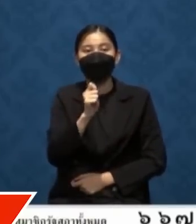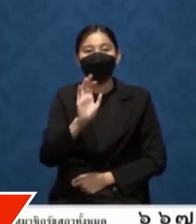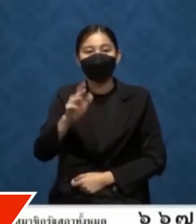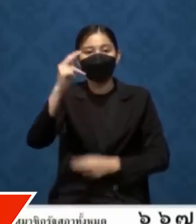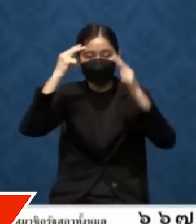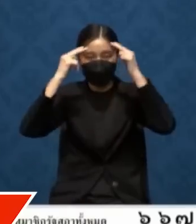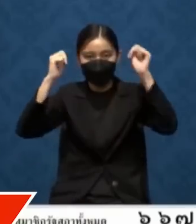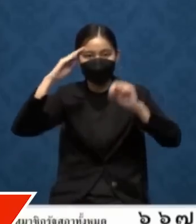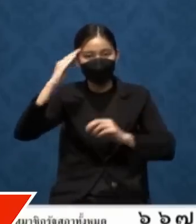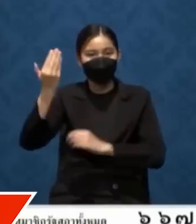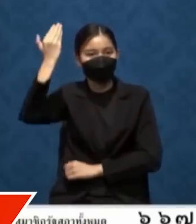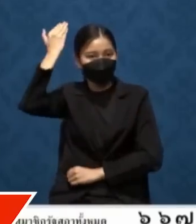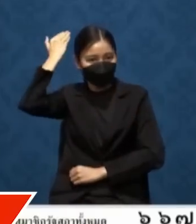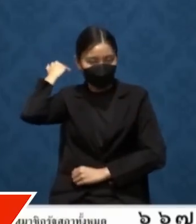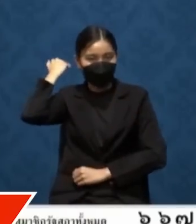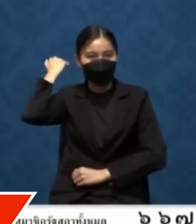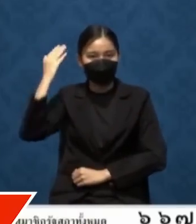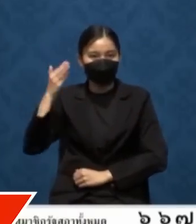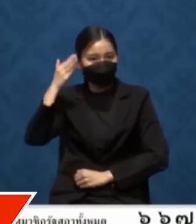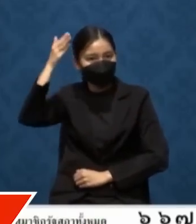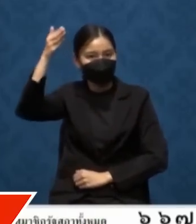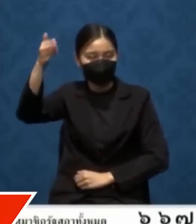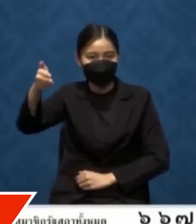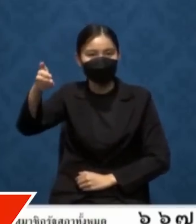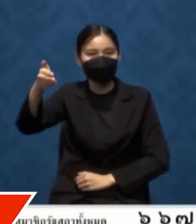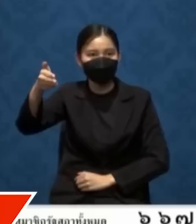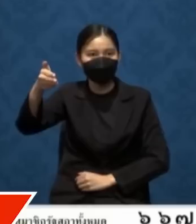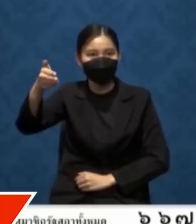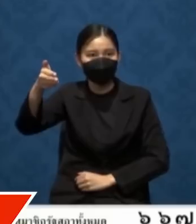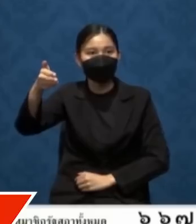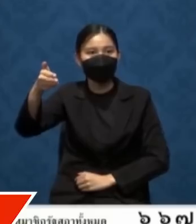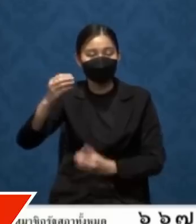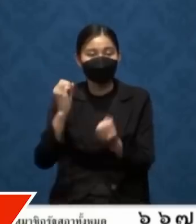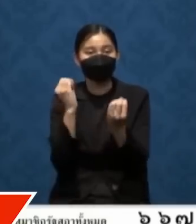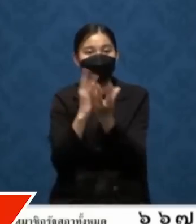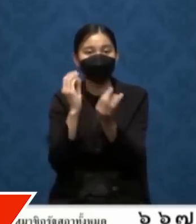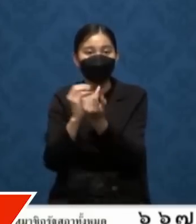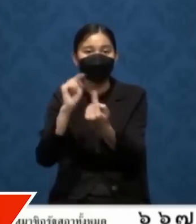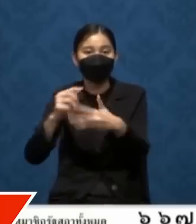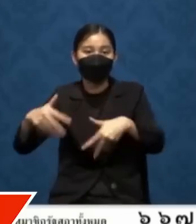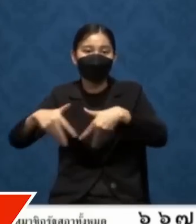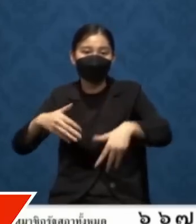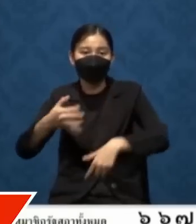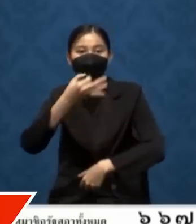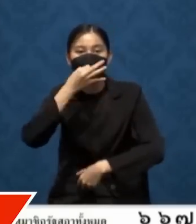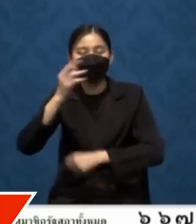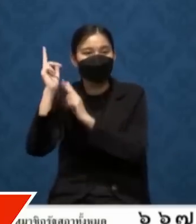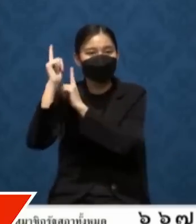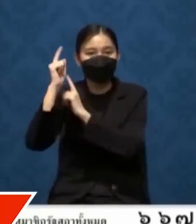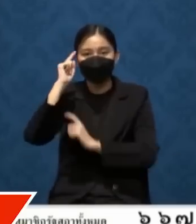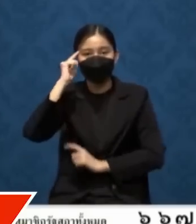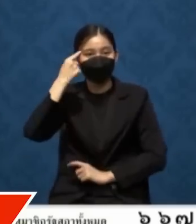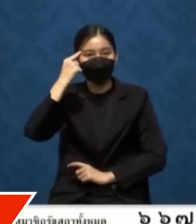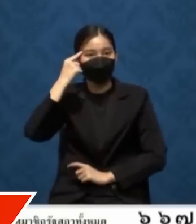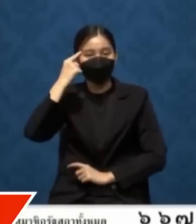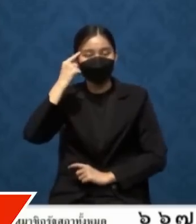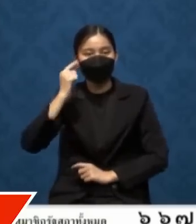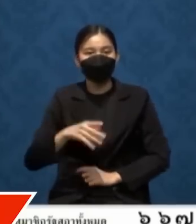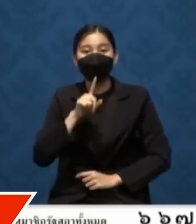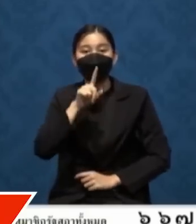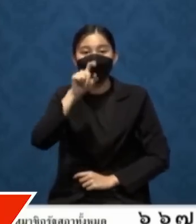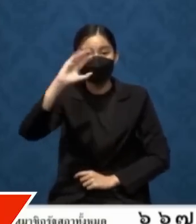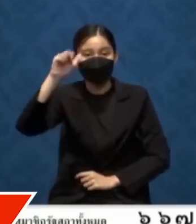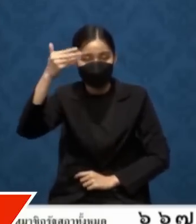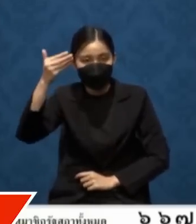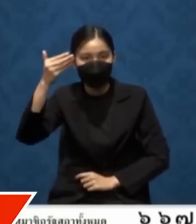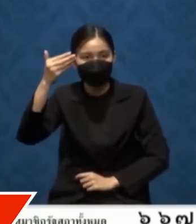ที่เกิดข้นในอีต และอาจจะเกิดขึ้นในนาคตนั้นอาจะไปกระทบต่พี่น้องสื่อมวนชนโยไม่รู้ตัวฉะนั้นต้องถามท่านก่